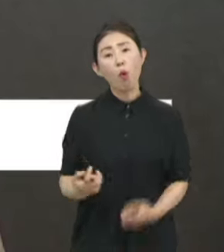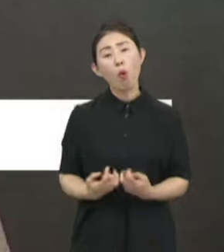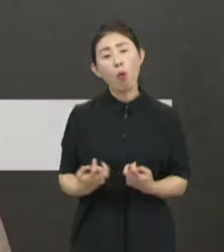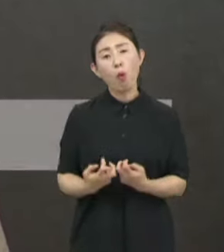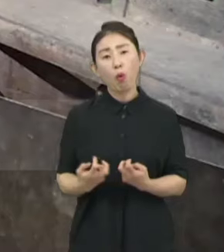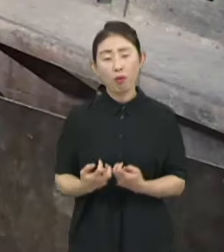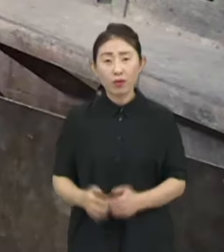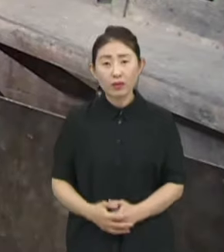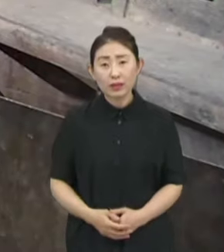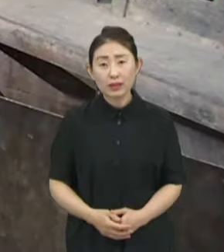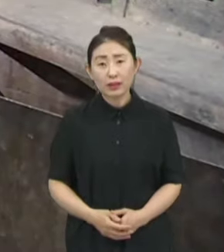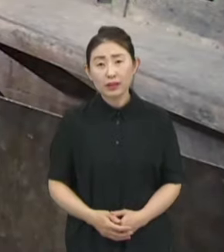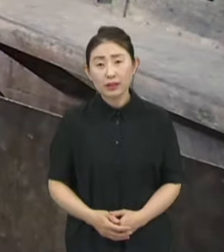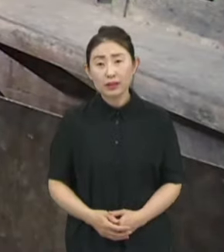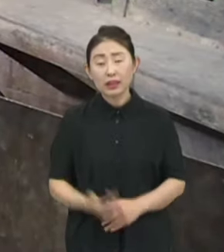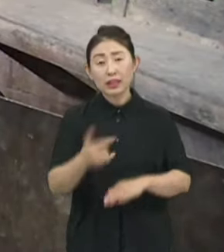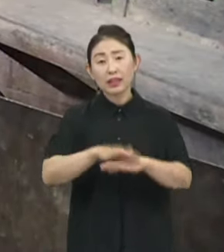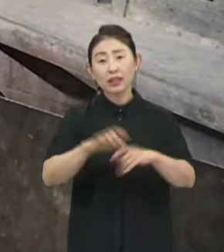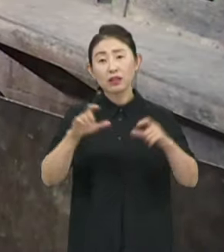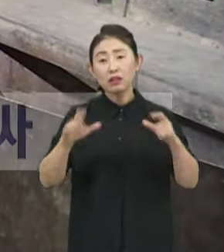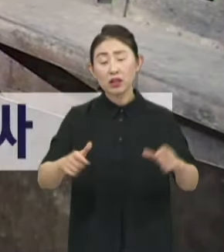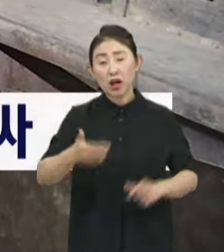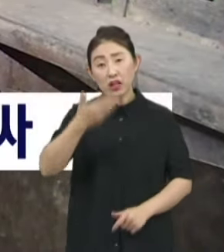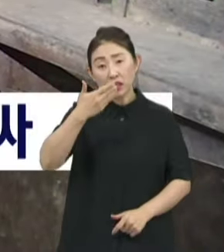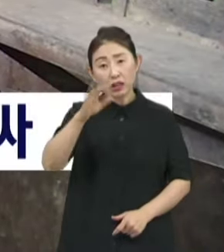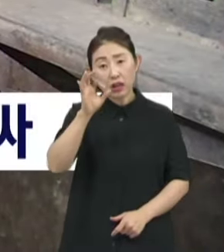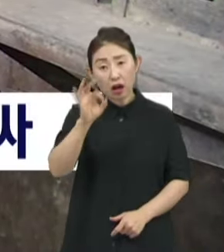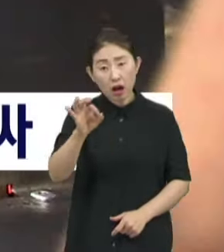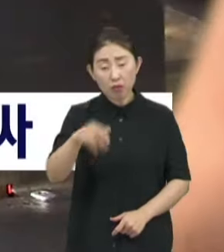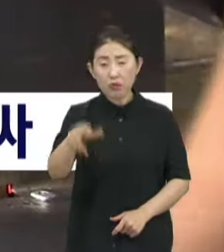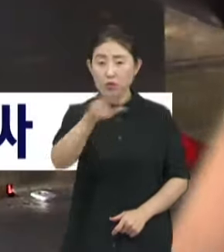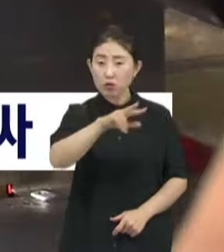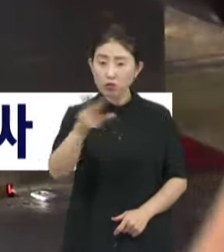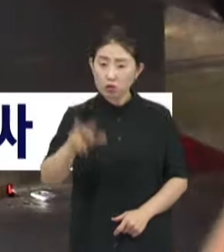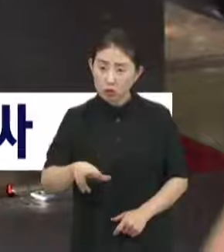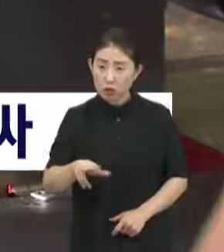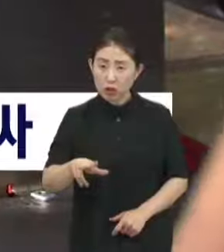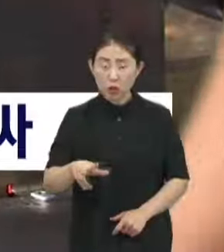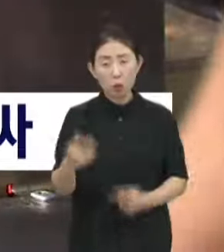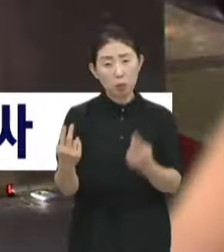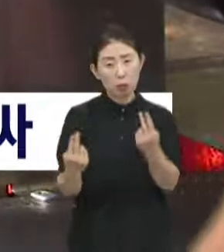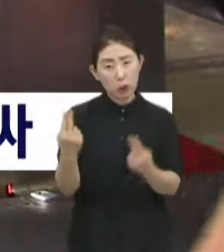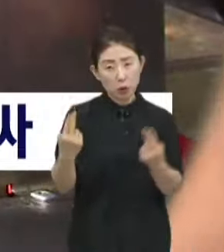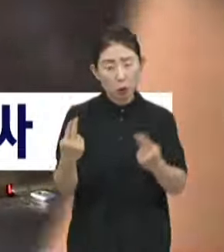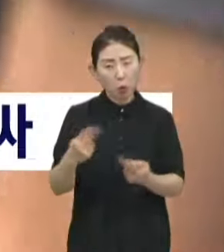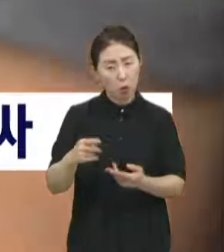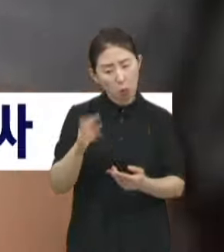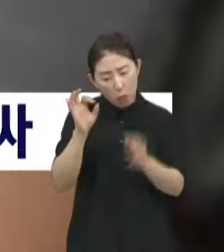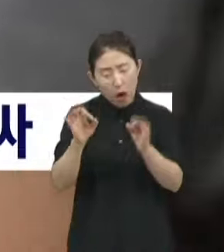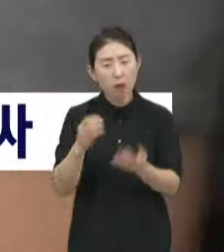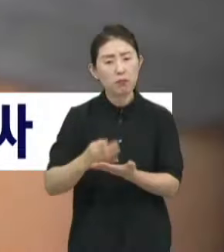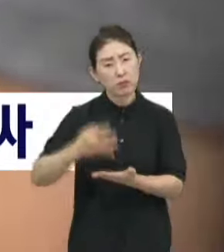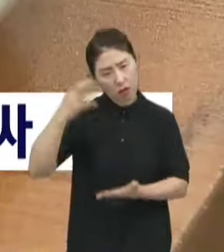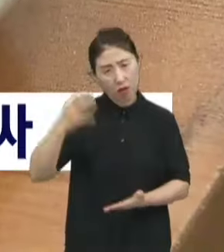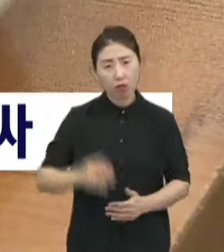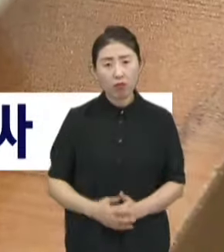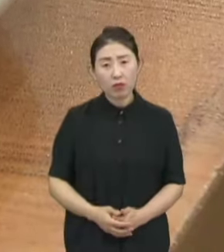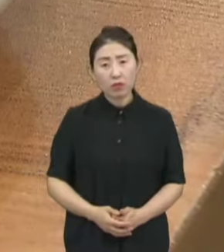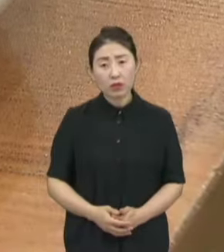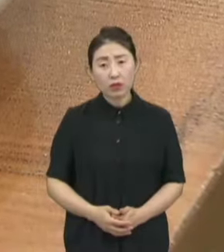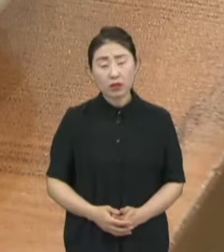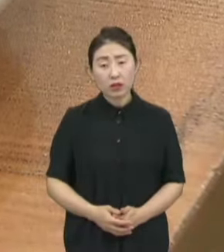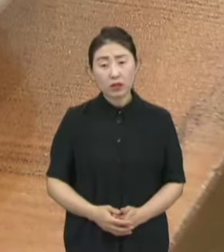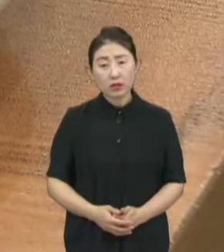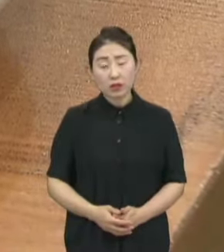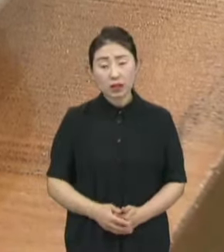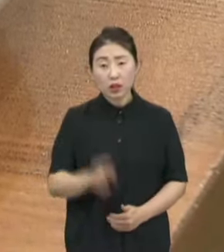같아가지고. 실제로 대전의 주요 외식 물가가 전국에서도 손꼽히는 수준으로 비싼 것으로 나타났습니다. 대표